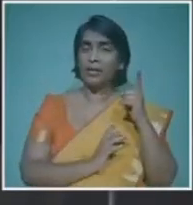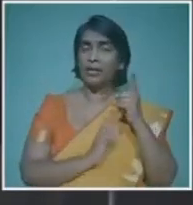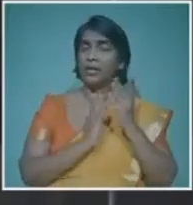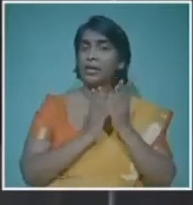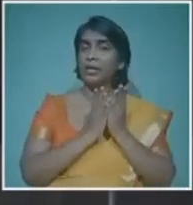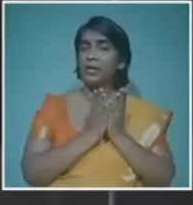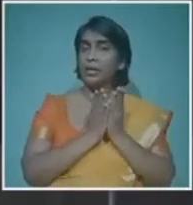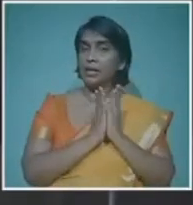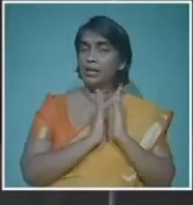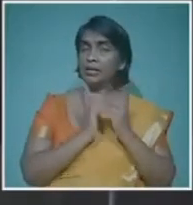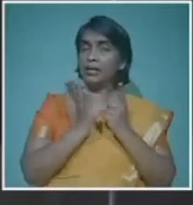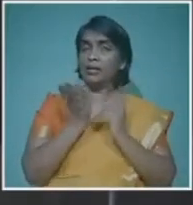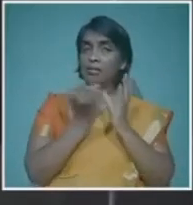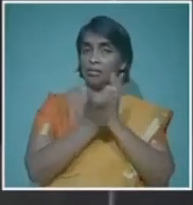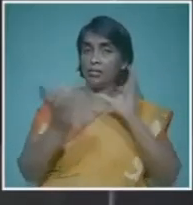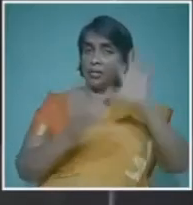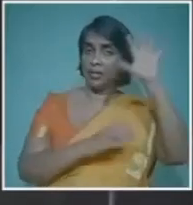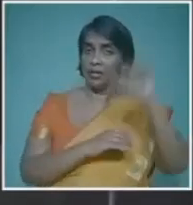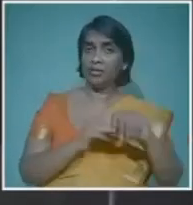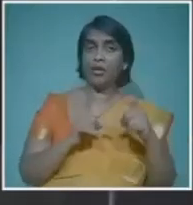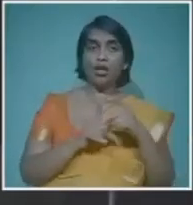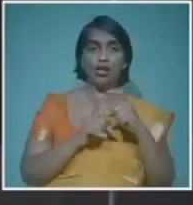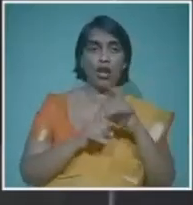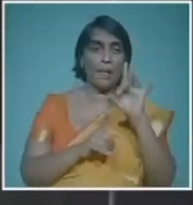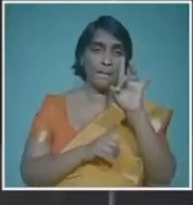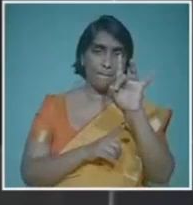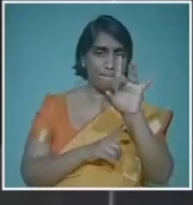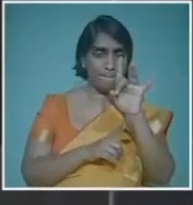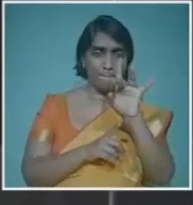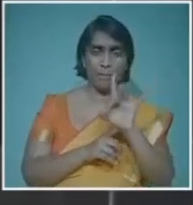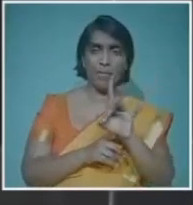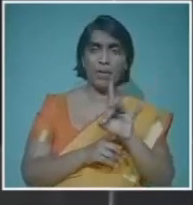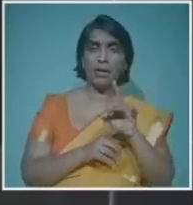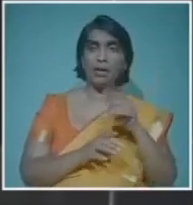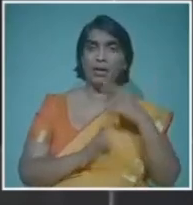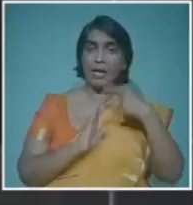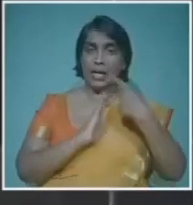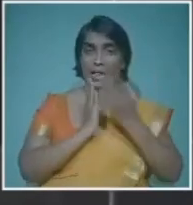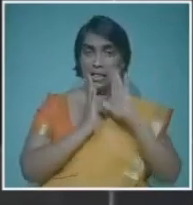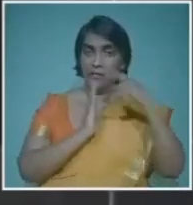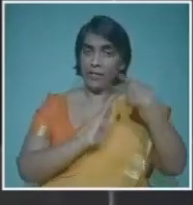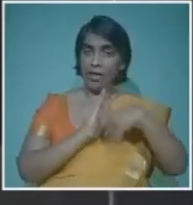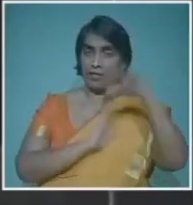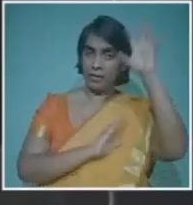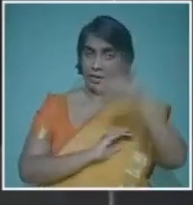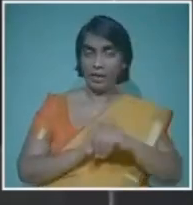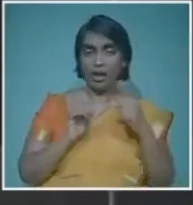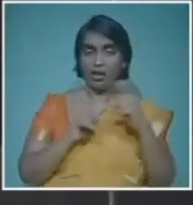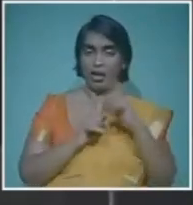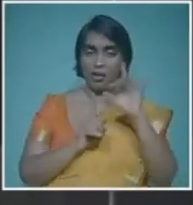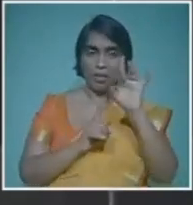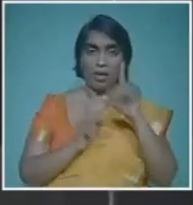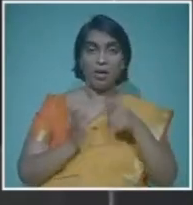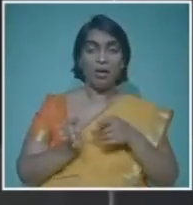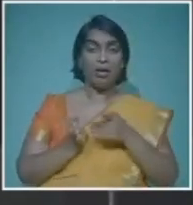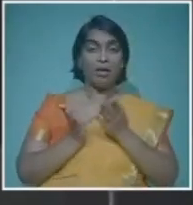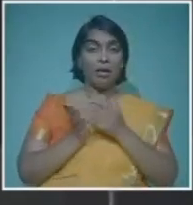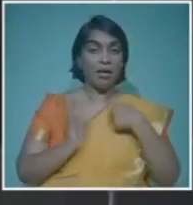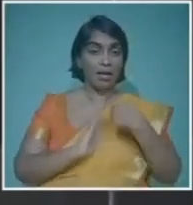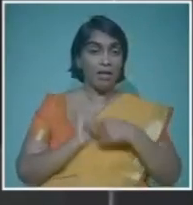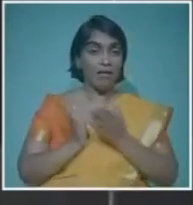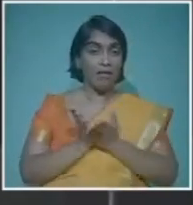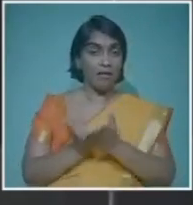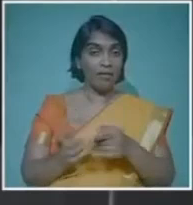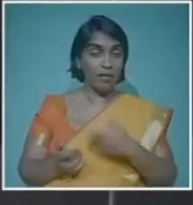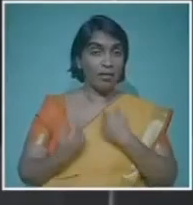ඉන්දියාවේ කන්ටේනර් එකක් ගේන්න යන්නේ ඩොලර් 15යි ඉන්දියාවේ ඉඳලා ලංකාවට හැබැයි වරාය ඉඳලා කන්ටේනර් යාඩ් එකට